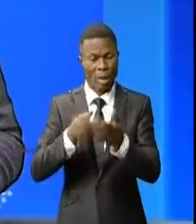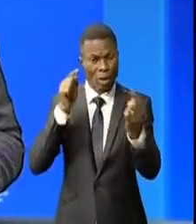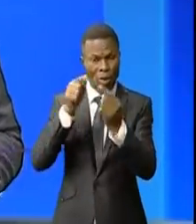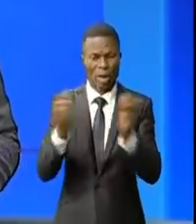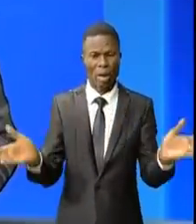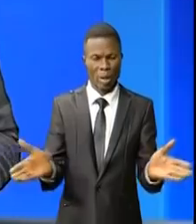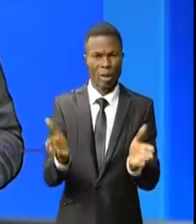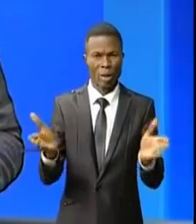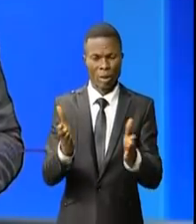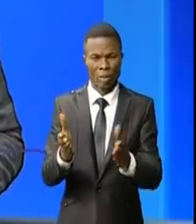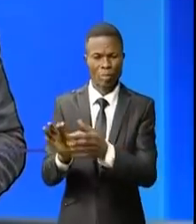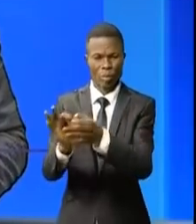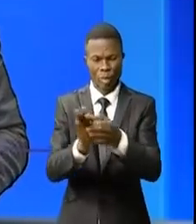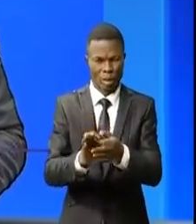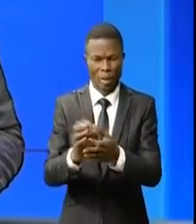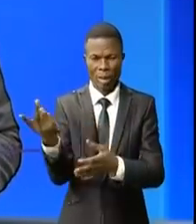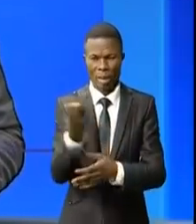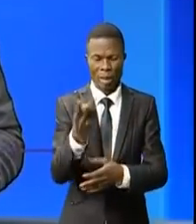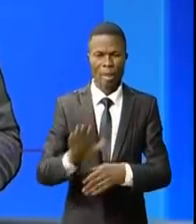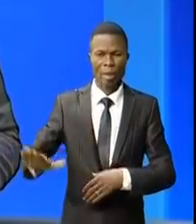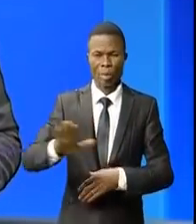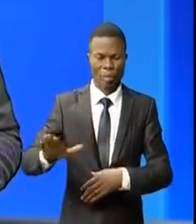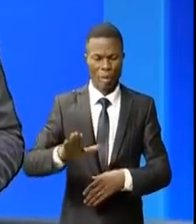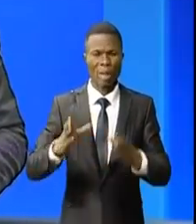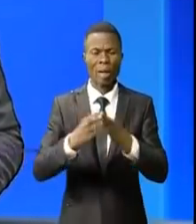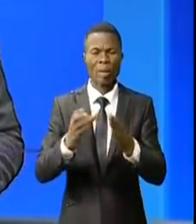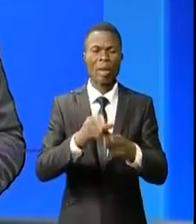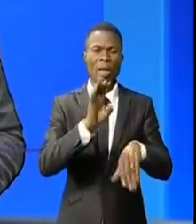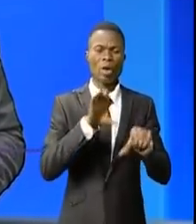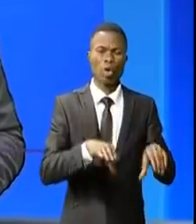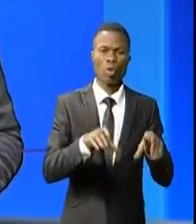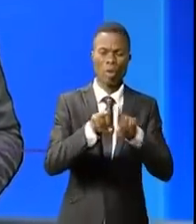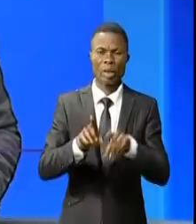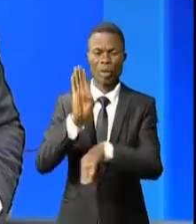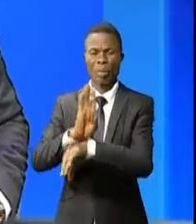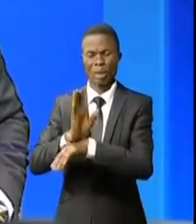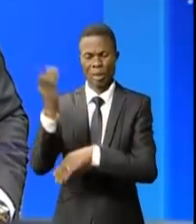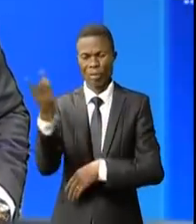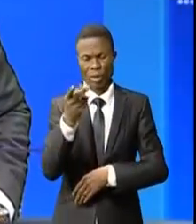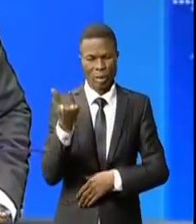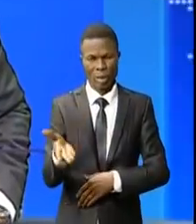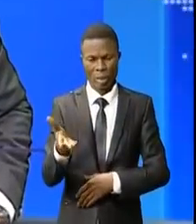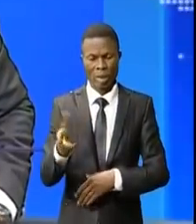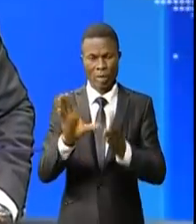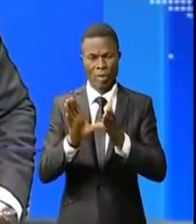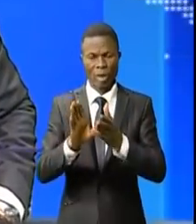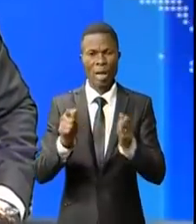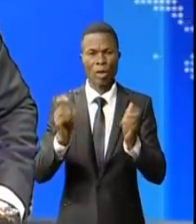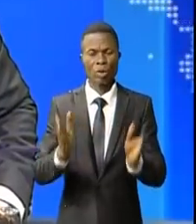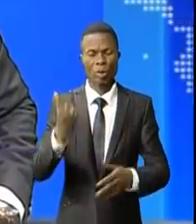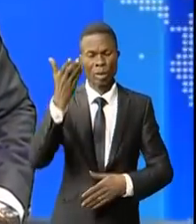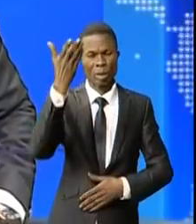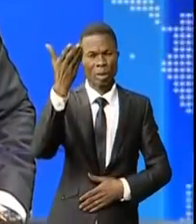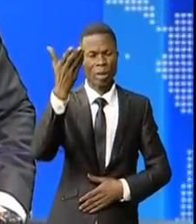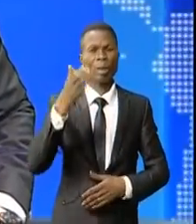de renforcer la coopération entre la RDC et la République du Congo-Brazzaville. Reportage